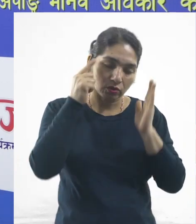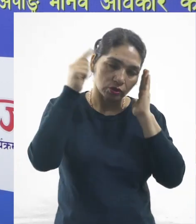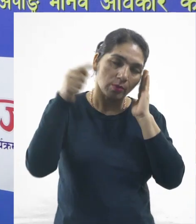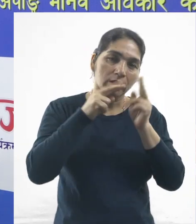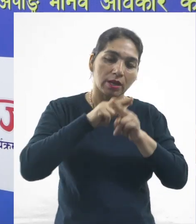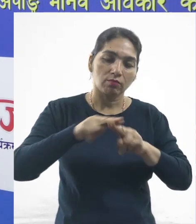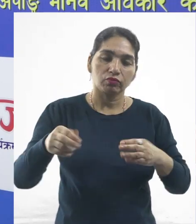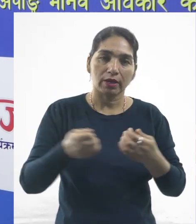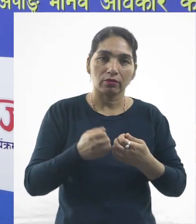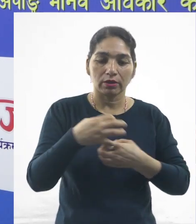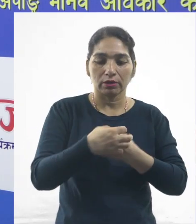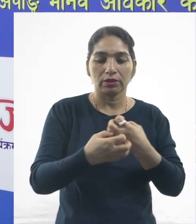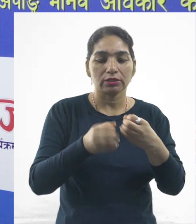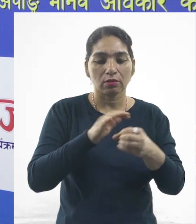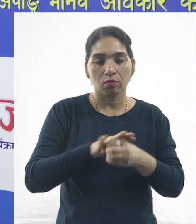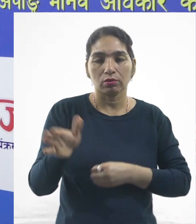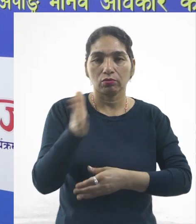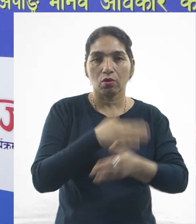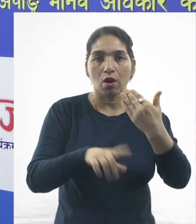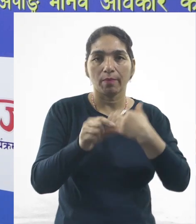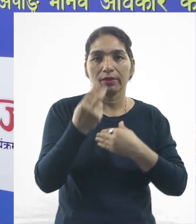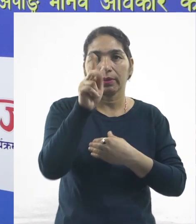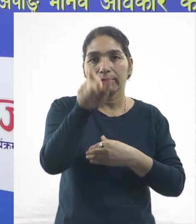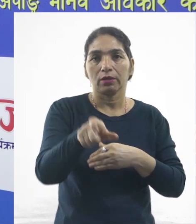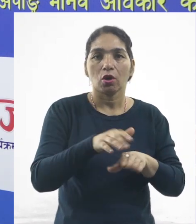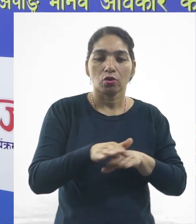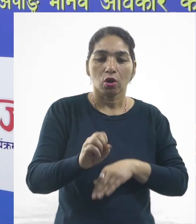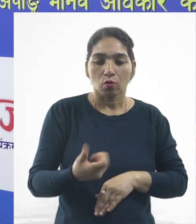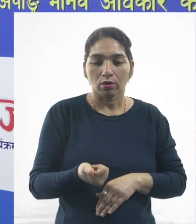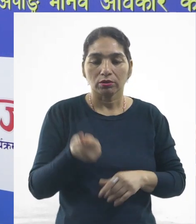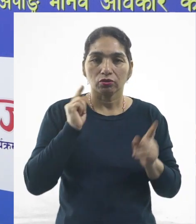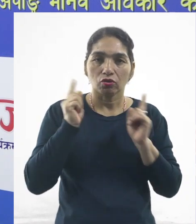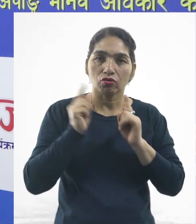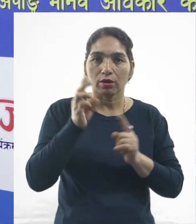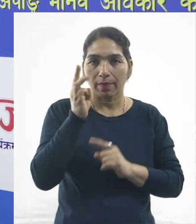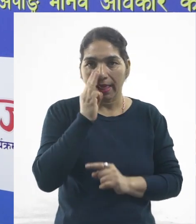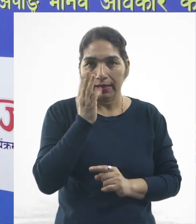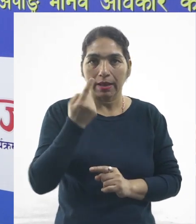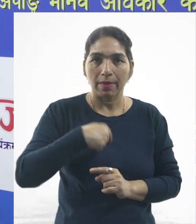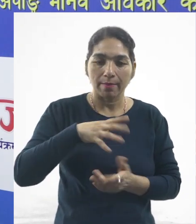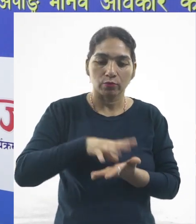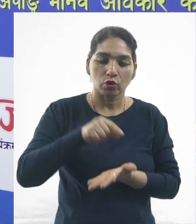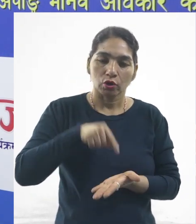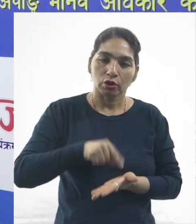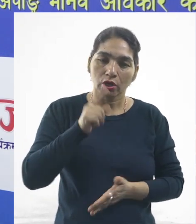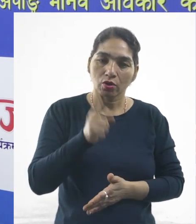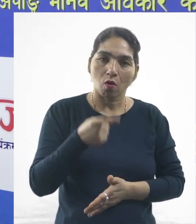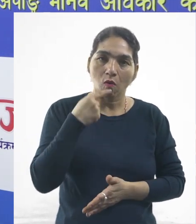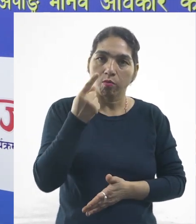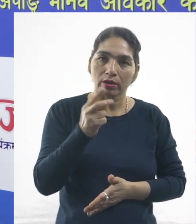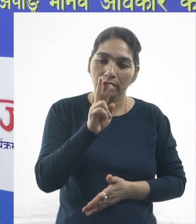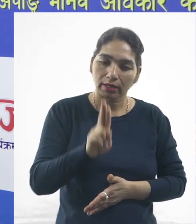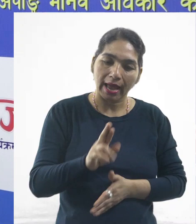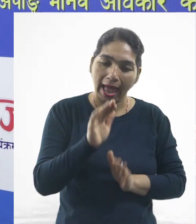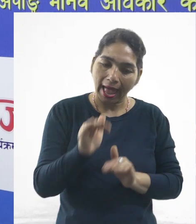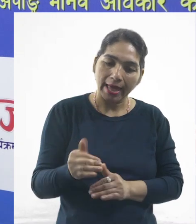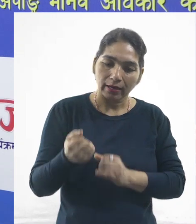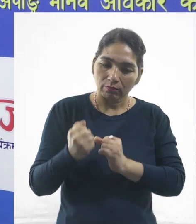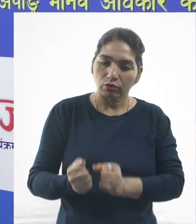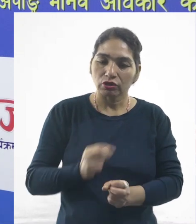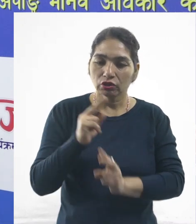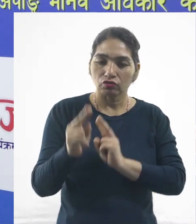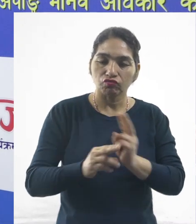पार्ने र देशैभरिको अपाङ्गता भएको व्यक्तिहरू चाहिँ गोकर्णेश्वर नगरपालिकामा चाहिँ हाम्रो केन्द्र हो भनेर आएर बस्ने कुरामा चाहिँ